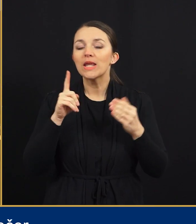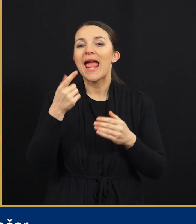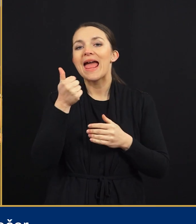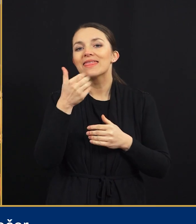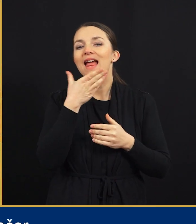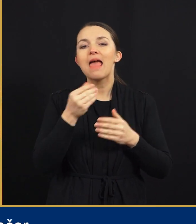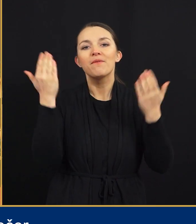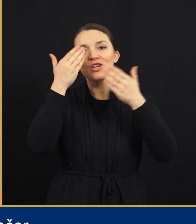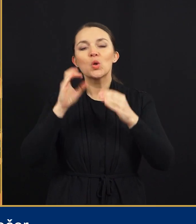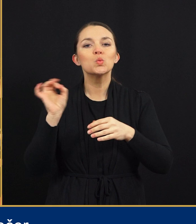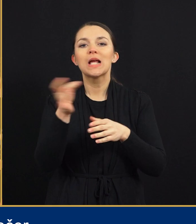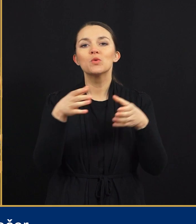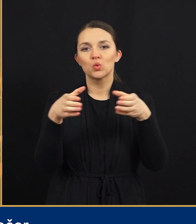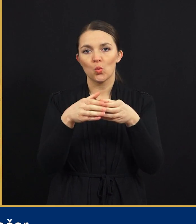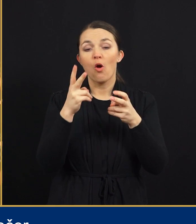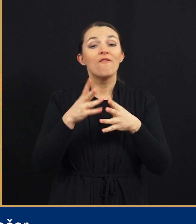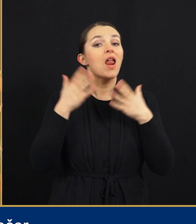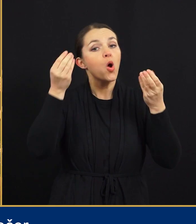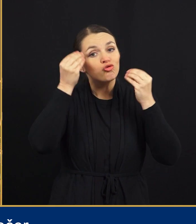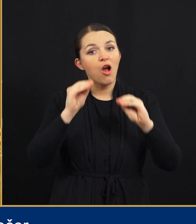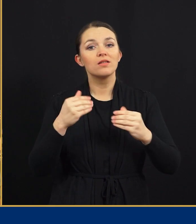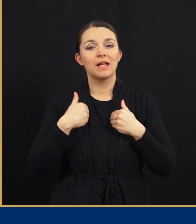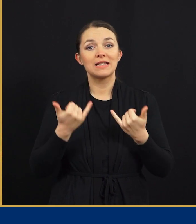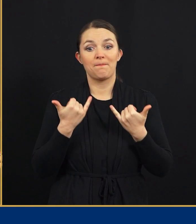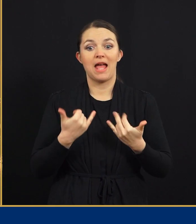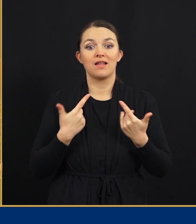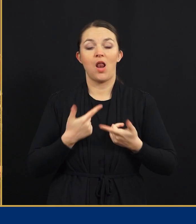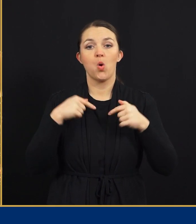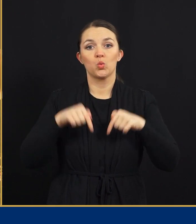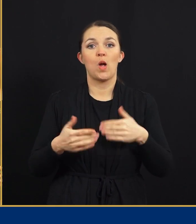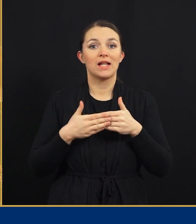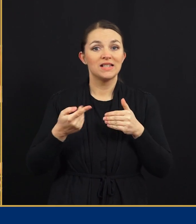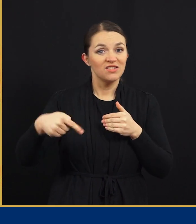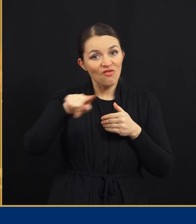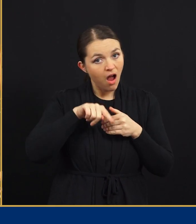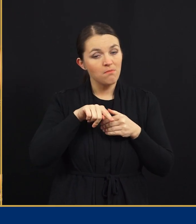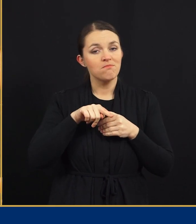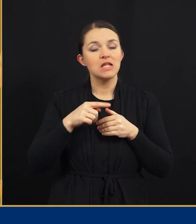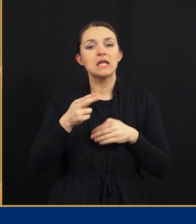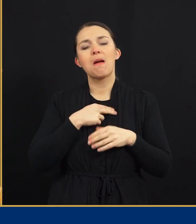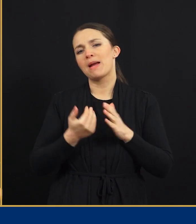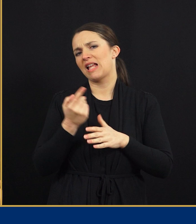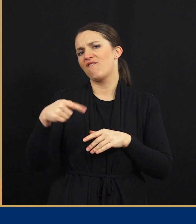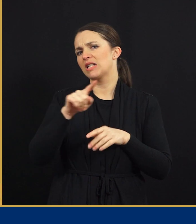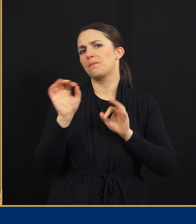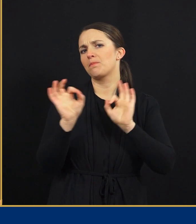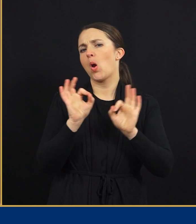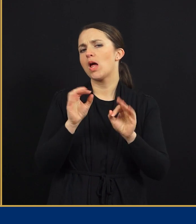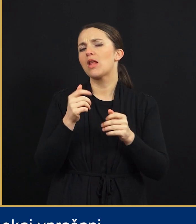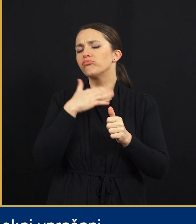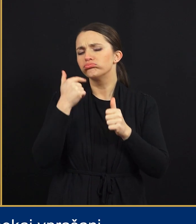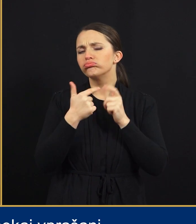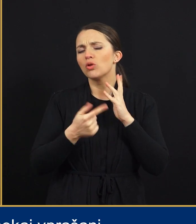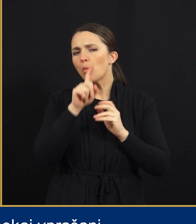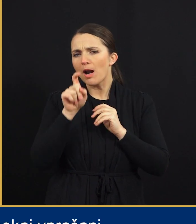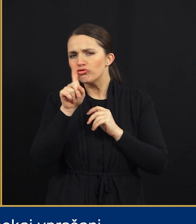Pozdravljeni in en lep večer vsem skupaj. V veliko čast mi je, da sem danes lahko tukaj z vami. Imam